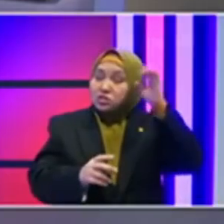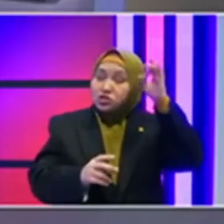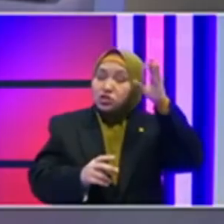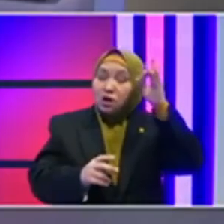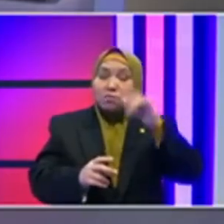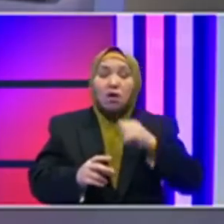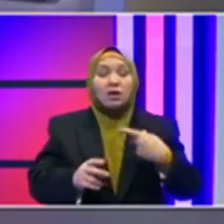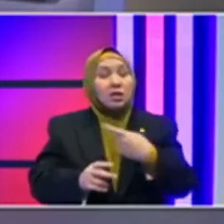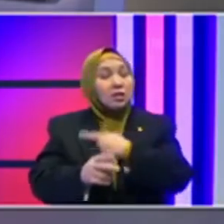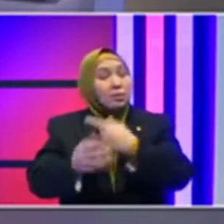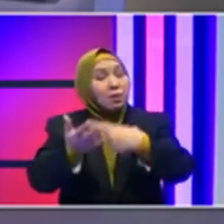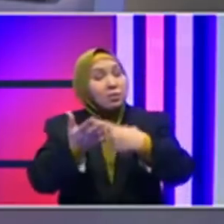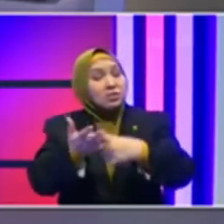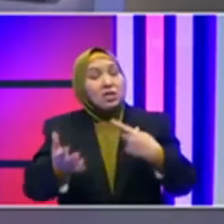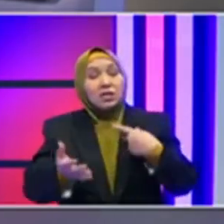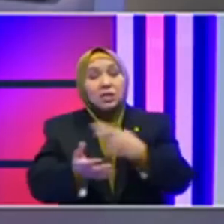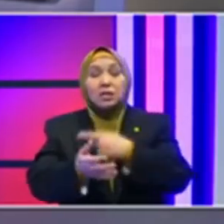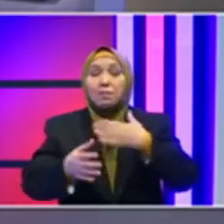perbincangan